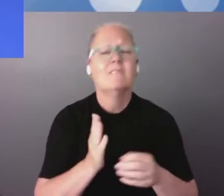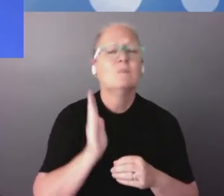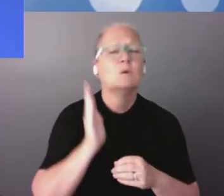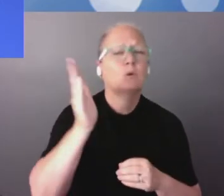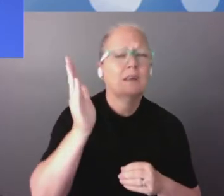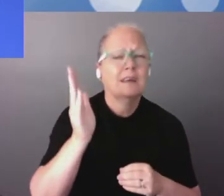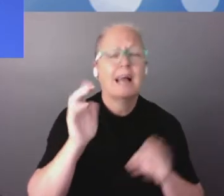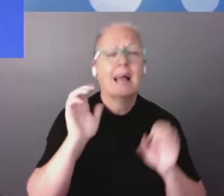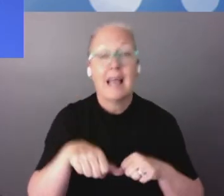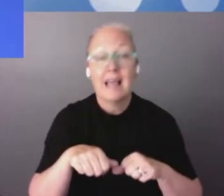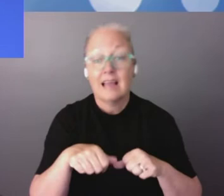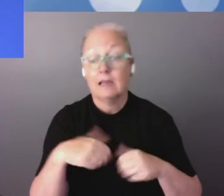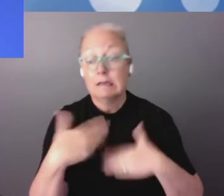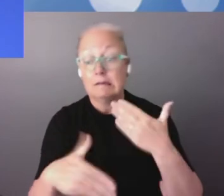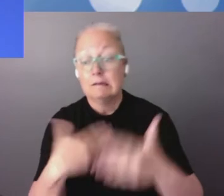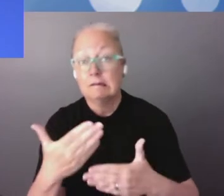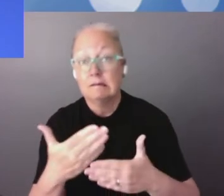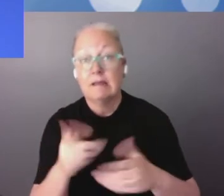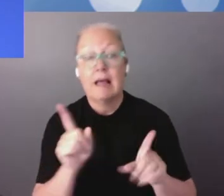un danger.